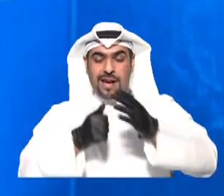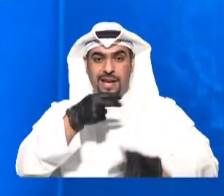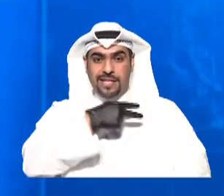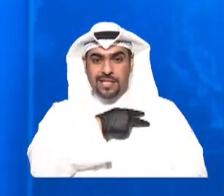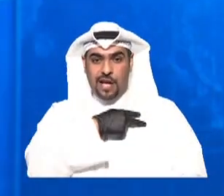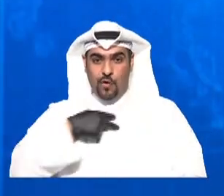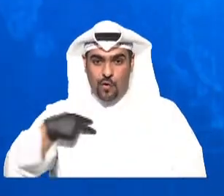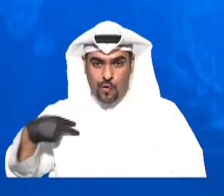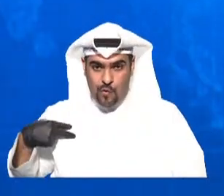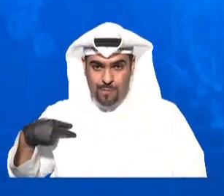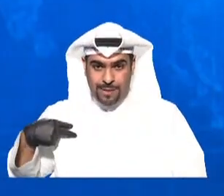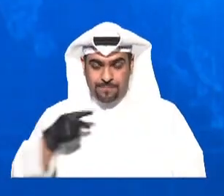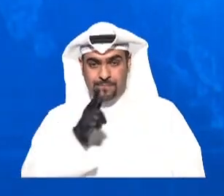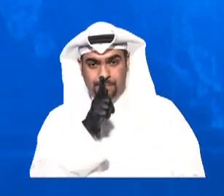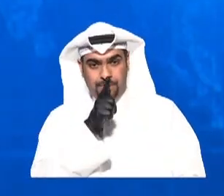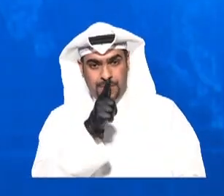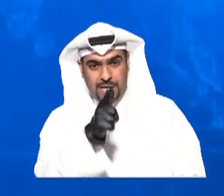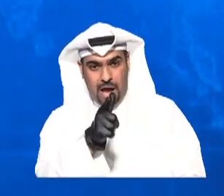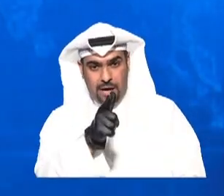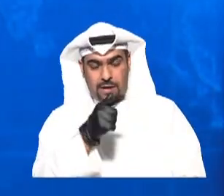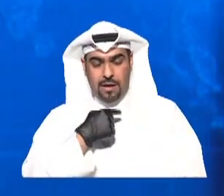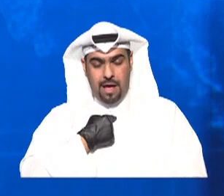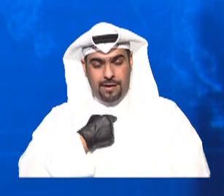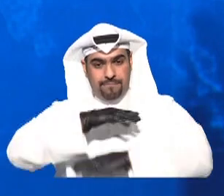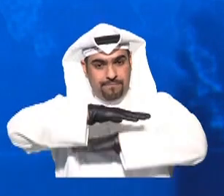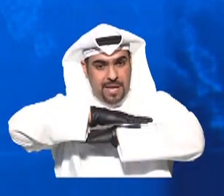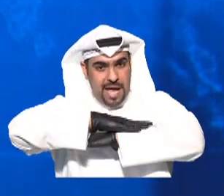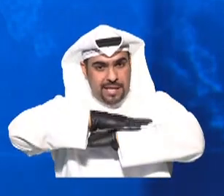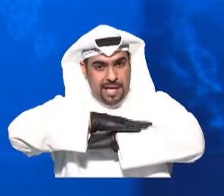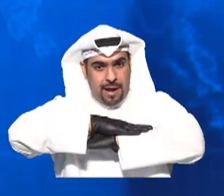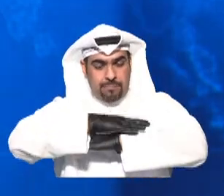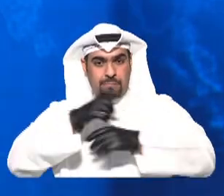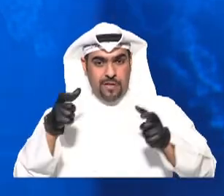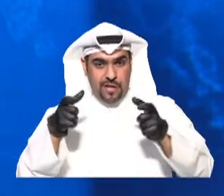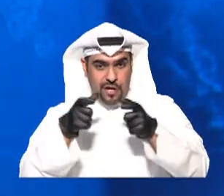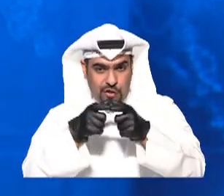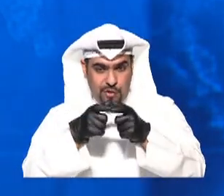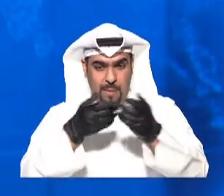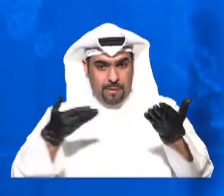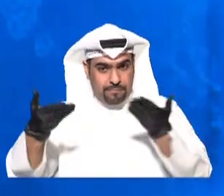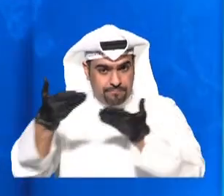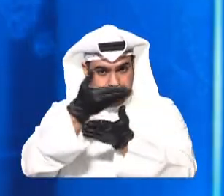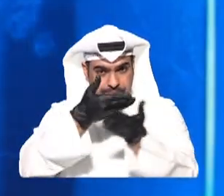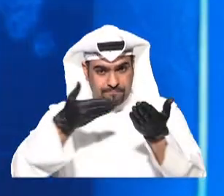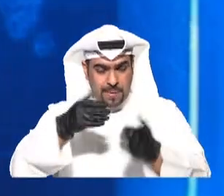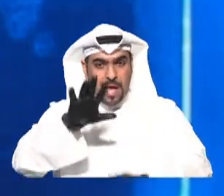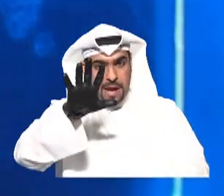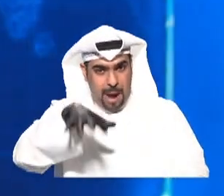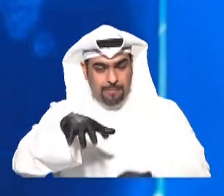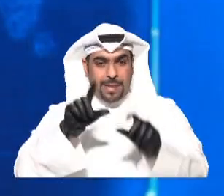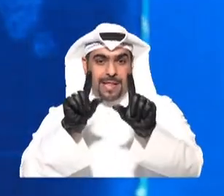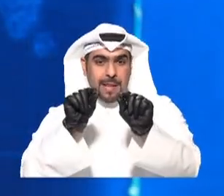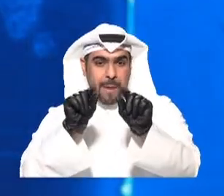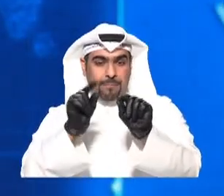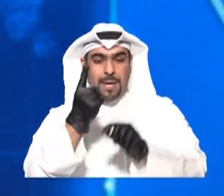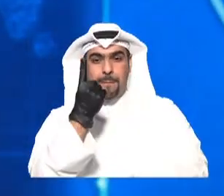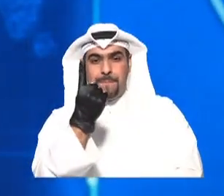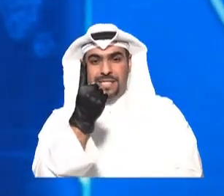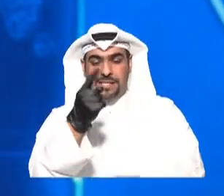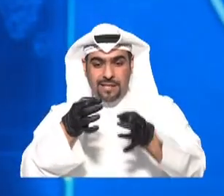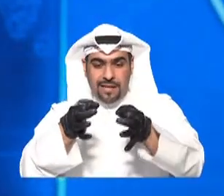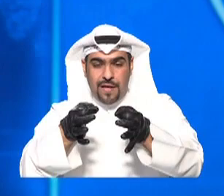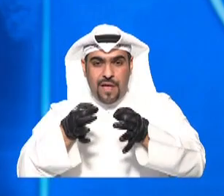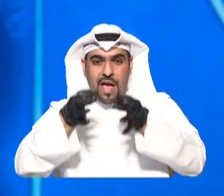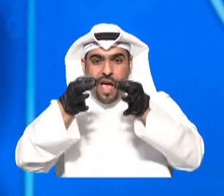الوزراء يؤكد فيها احترامه للمجلس وجهود السلطة التشريعية، ويطلب تأجيل جدول أعمال جلسة الغد إلى